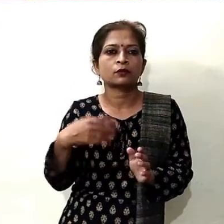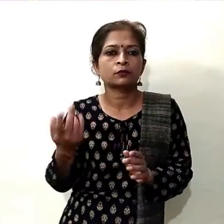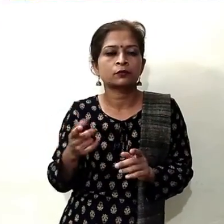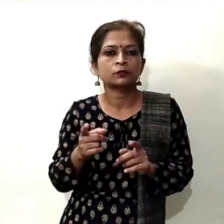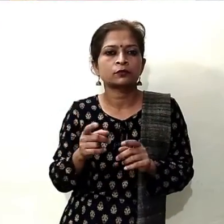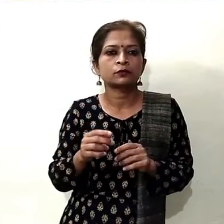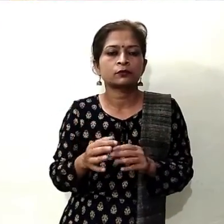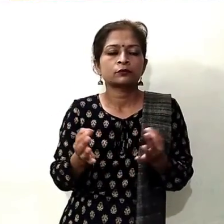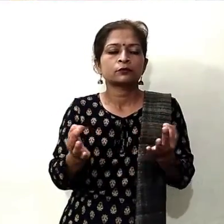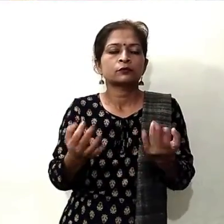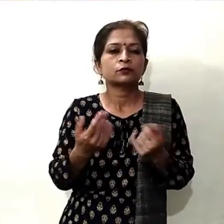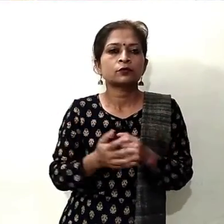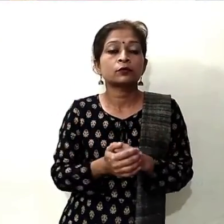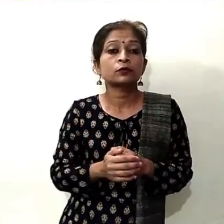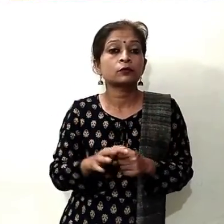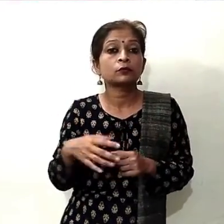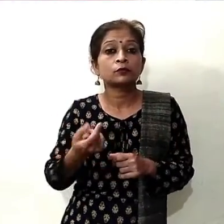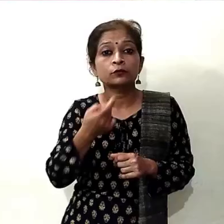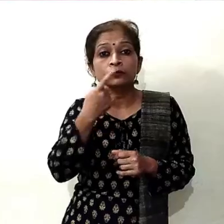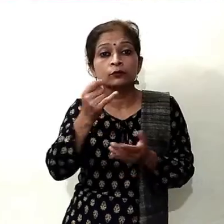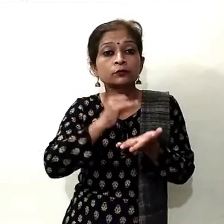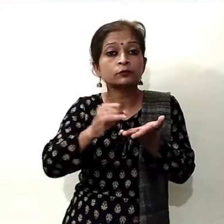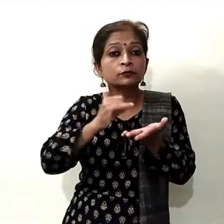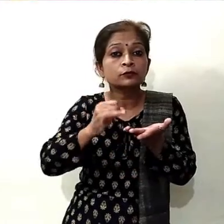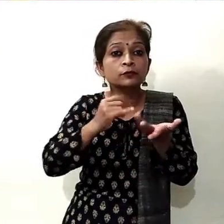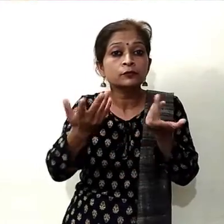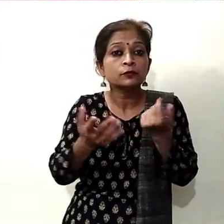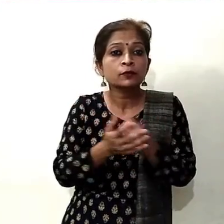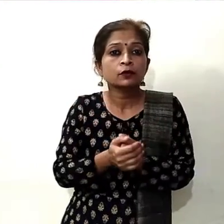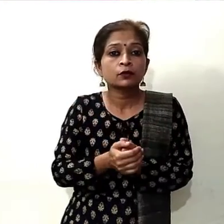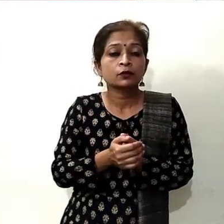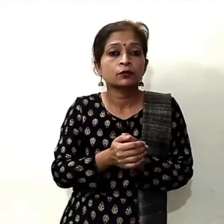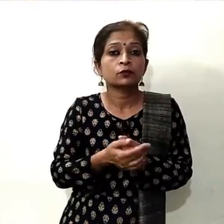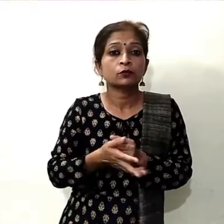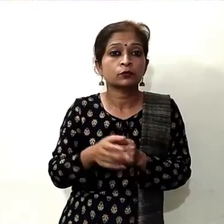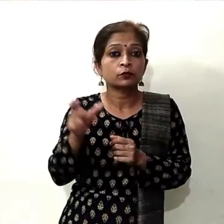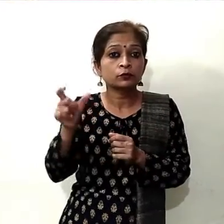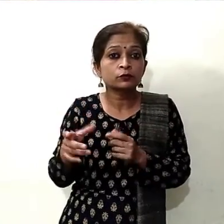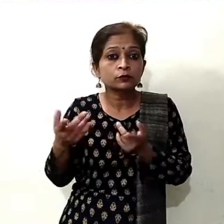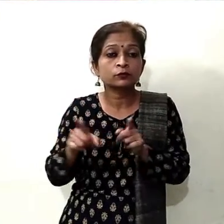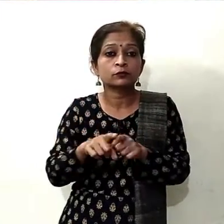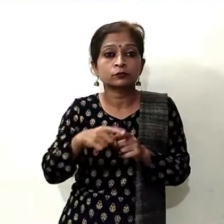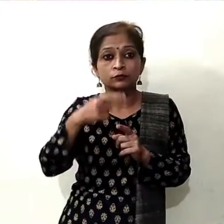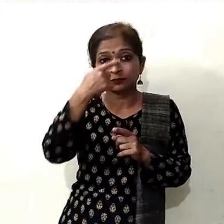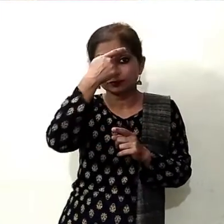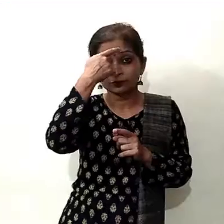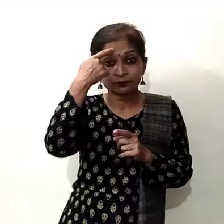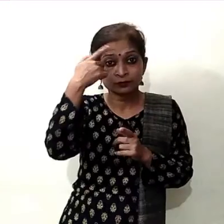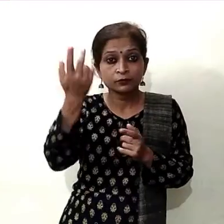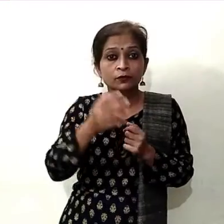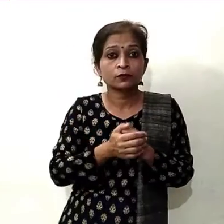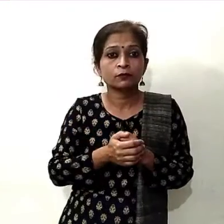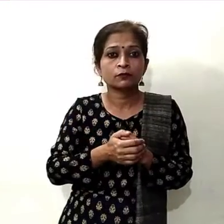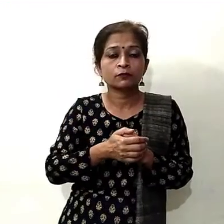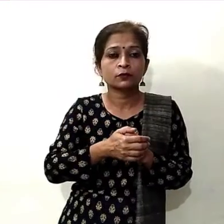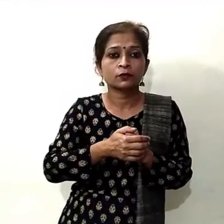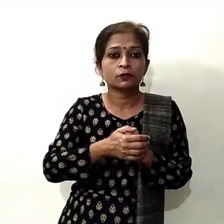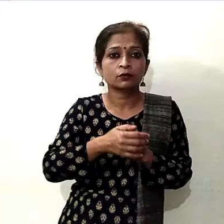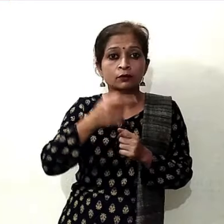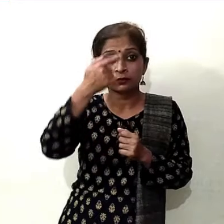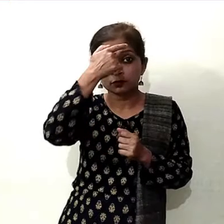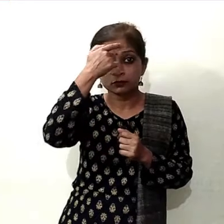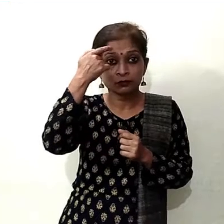धगत धगत ज्वल ललाट पट्ट पावके किशोर चंद्रशेखरे रति प्रतीक्षण मम, यानी कि जिनका कि ललाट